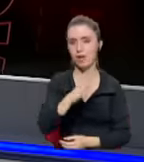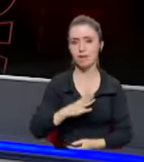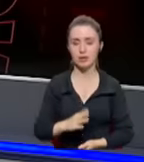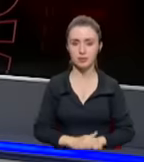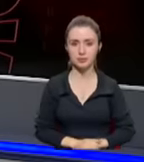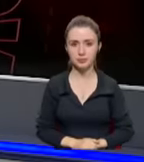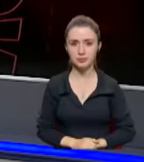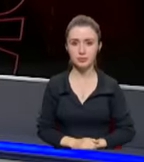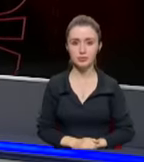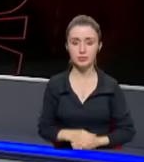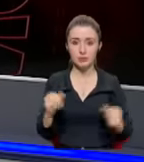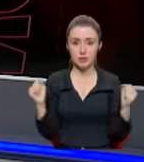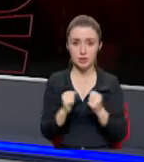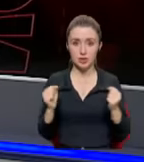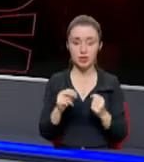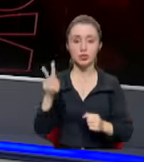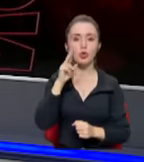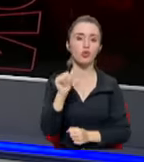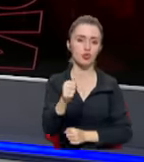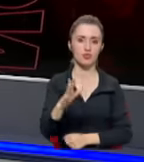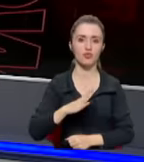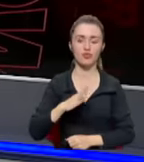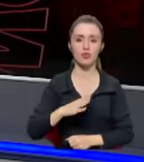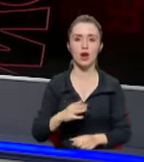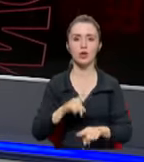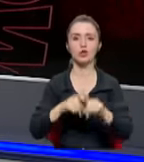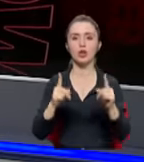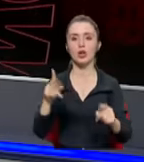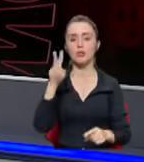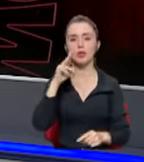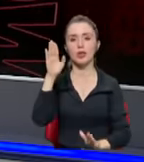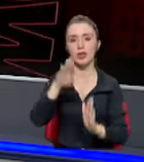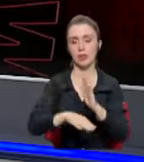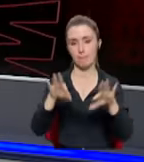zorlanıyorlar kış mevsimlerinin son günlerinde sezon sonu indirimleri